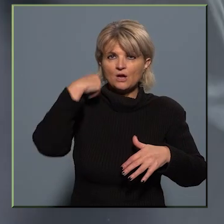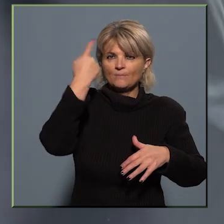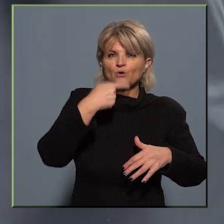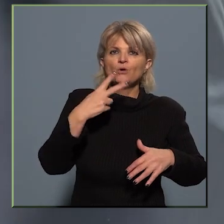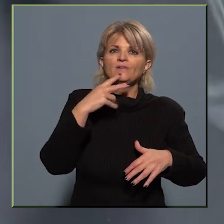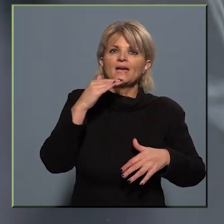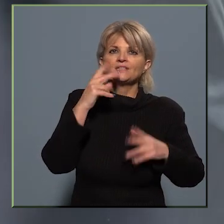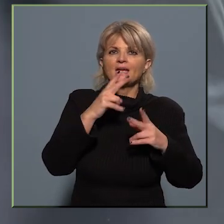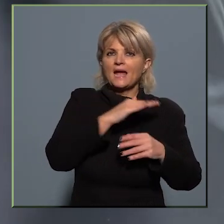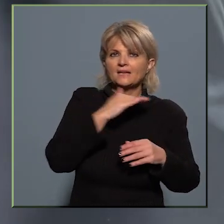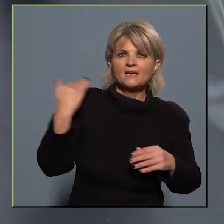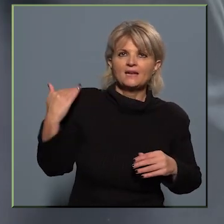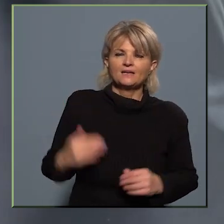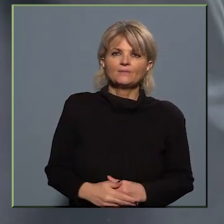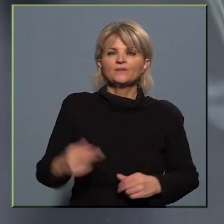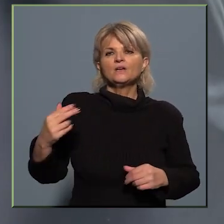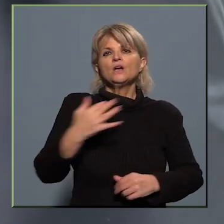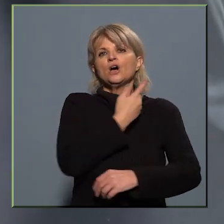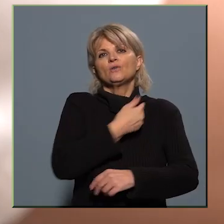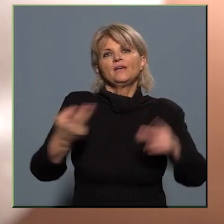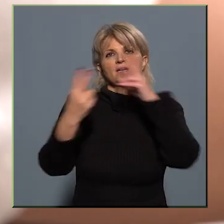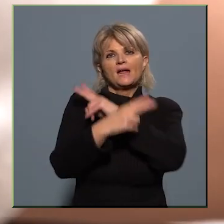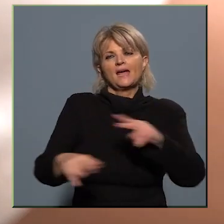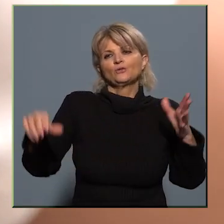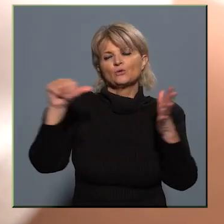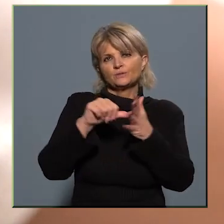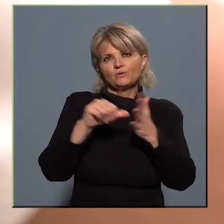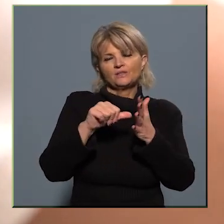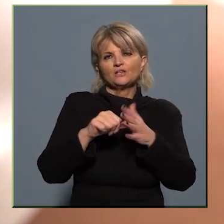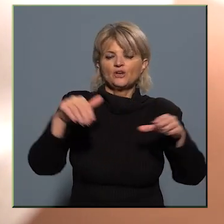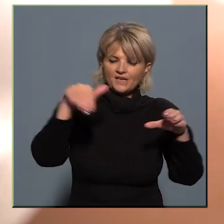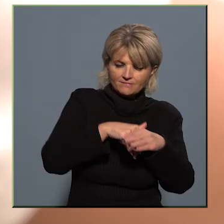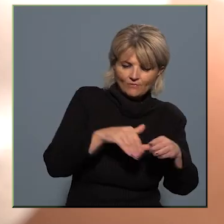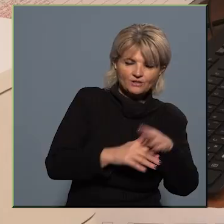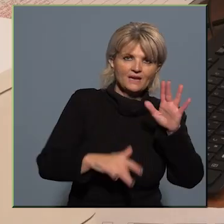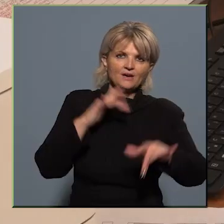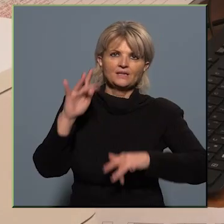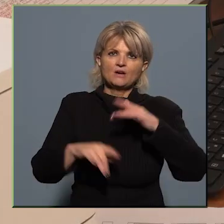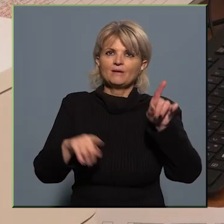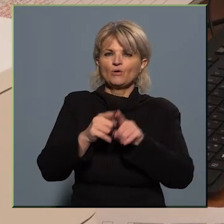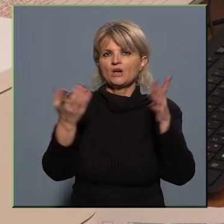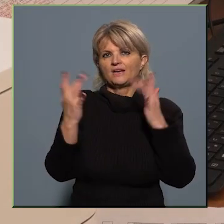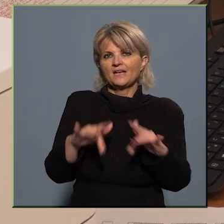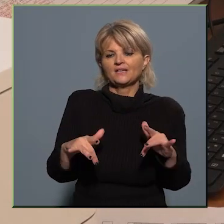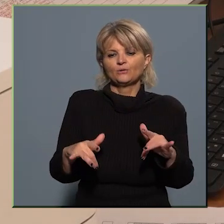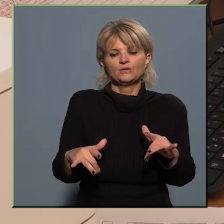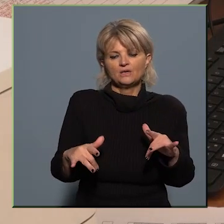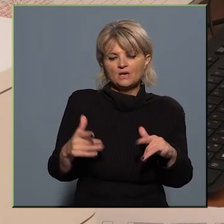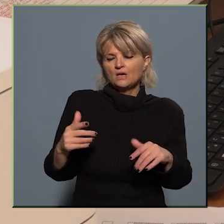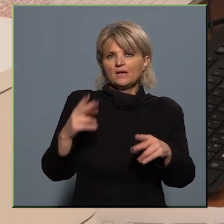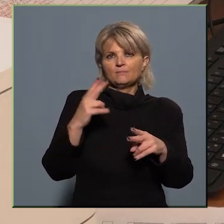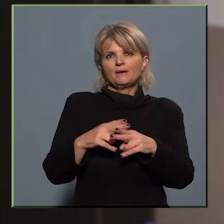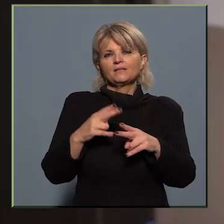elégítenie. A vérellátó központnak és a véradó akciókon résztvevőknek hála aránylag ritka, amikor olyan helyzet áll elő, hogy egy